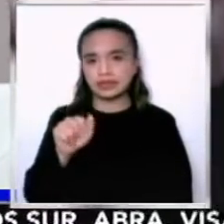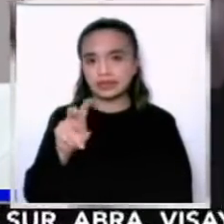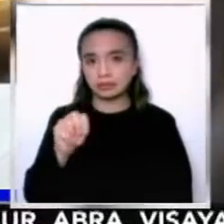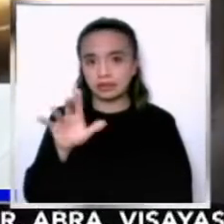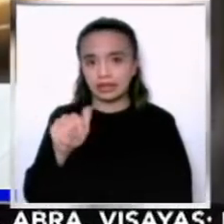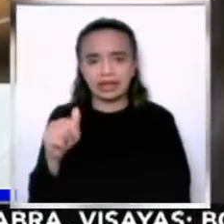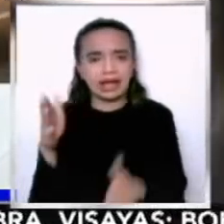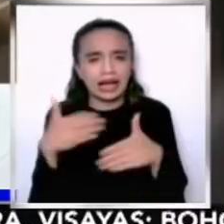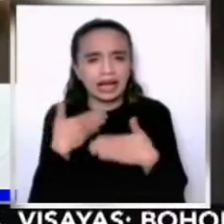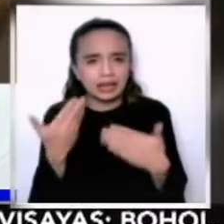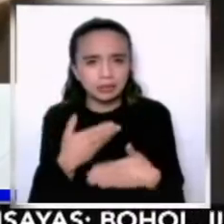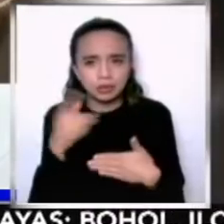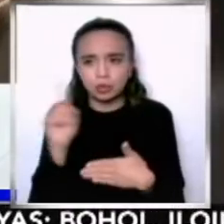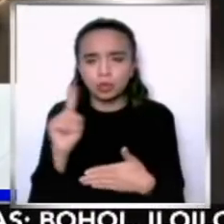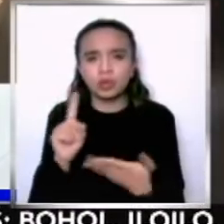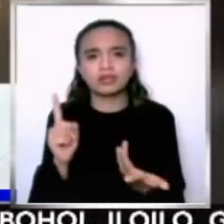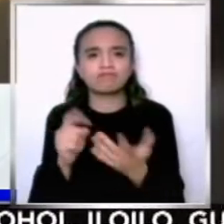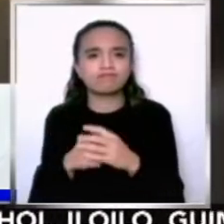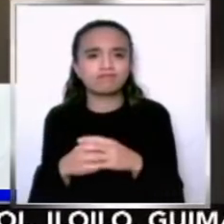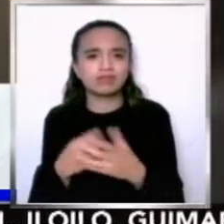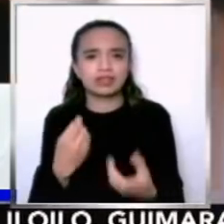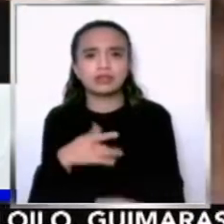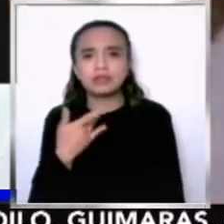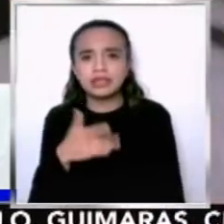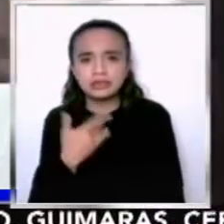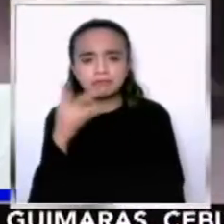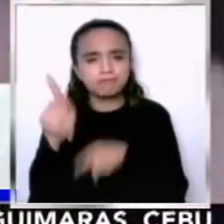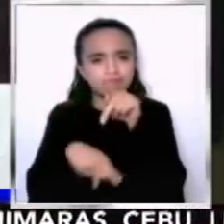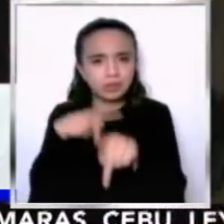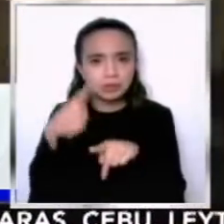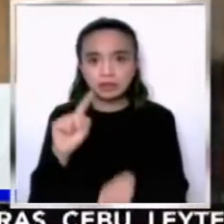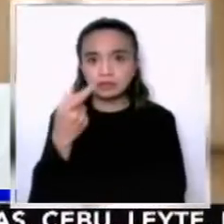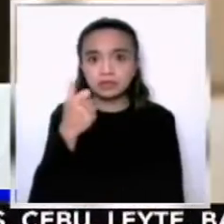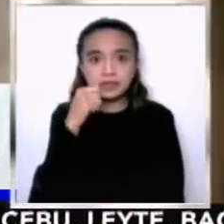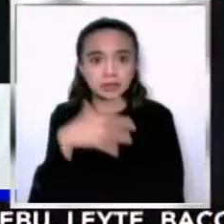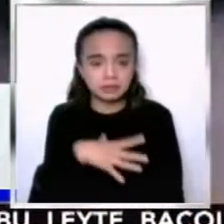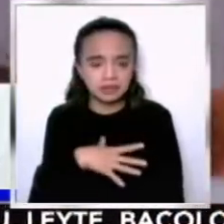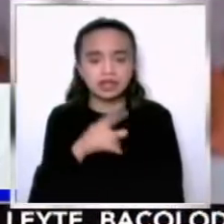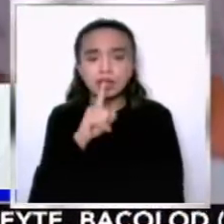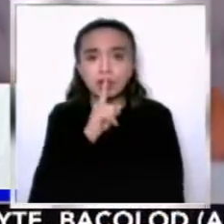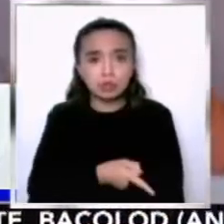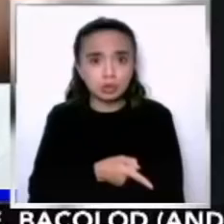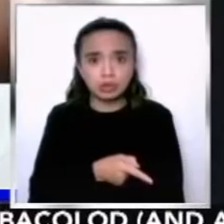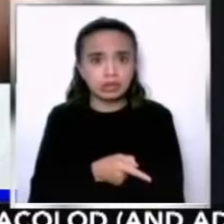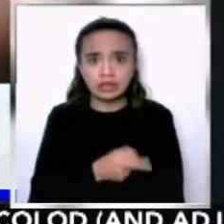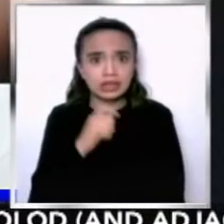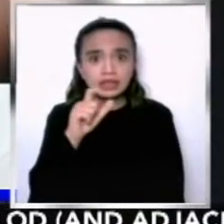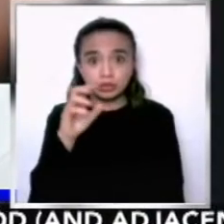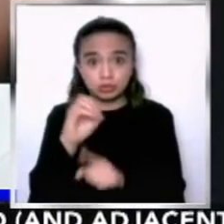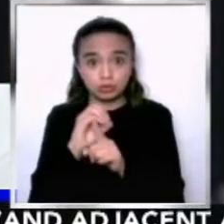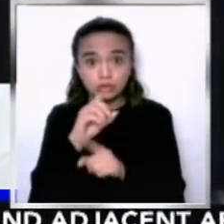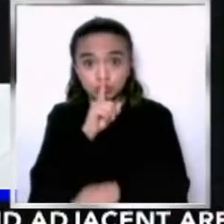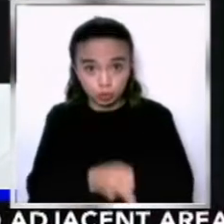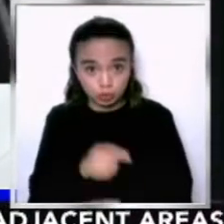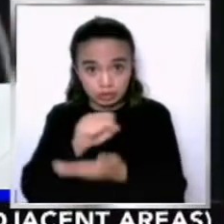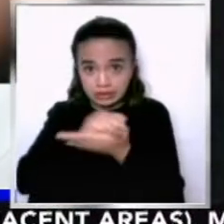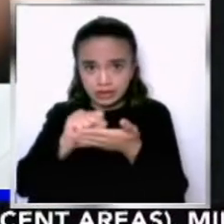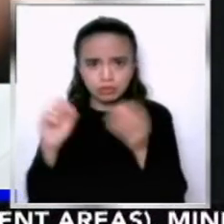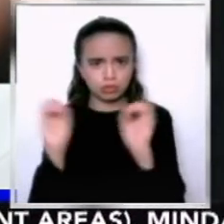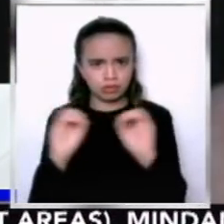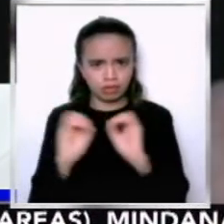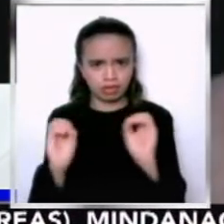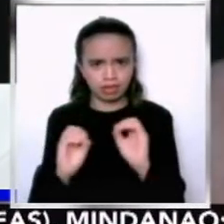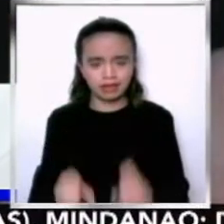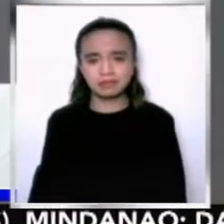sa teaser ng First Lady. Ang totoo, wala raw talaga ito sa original script.